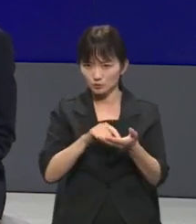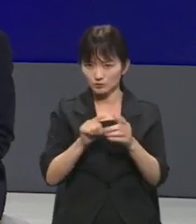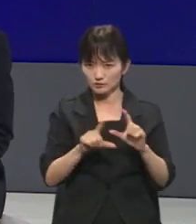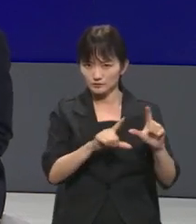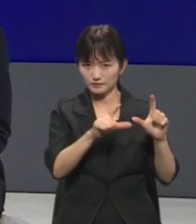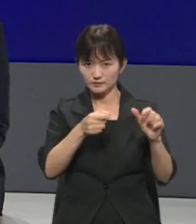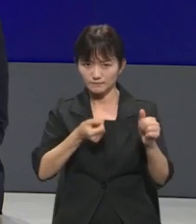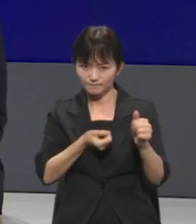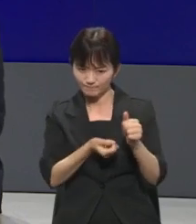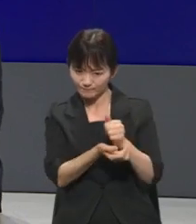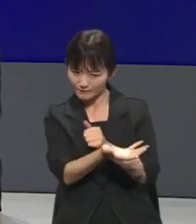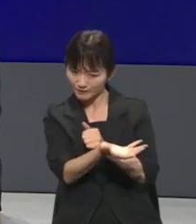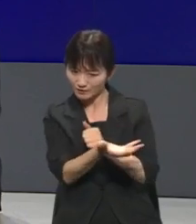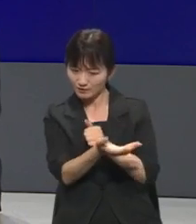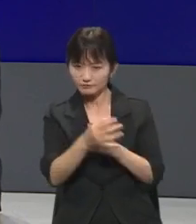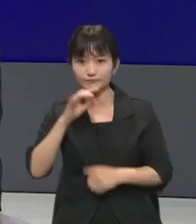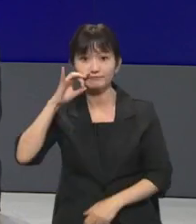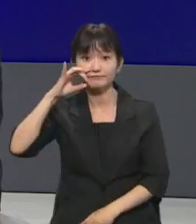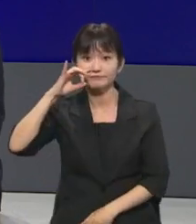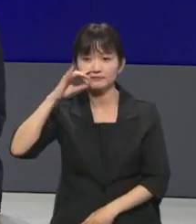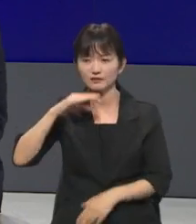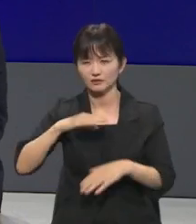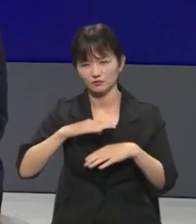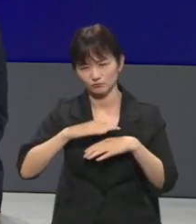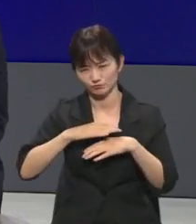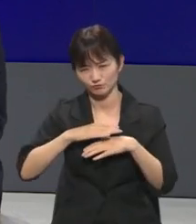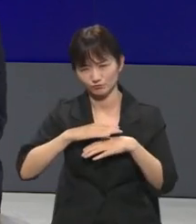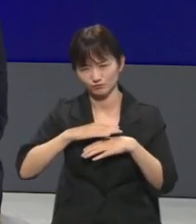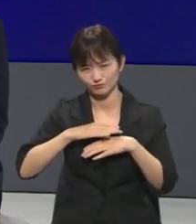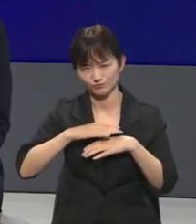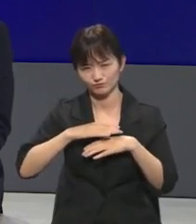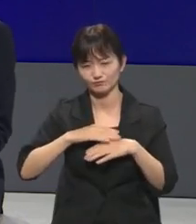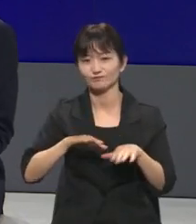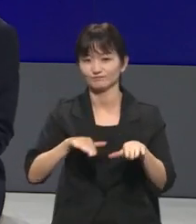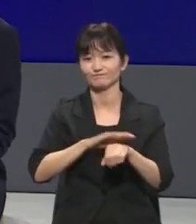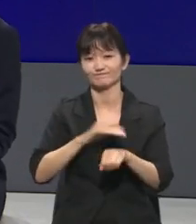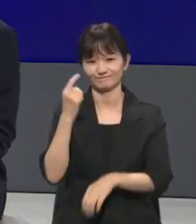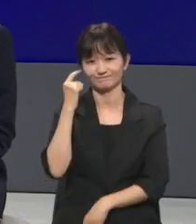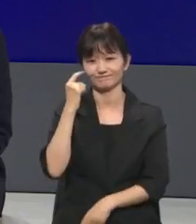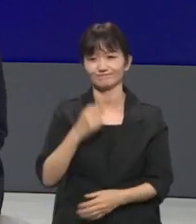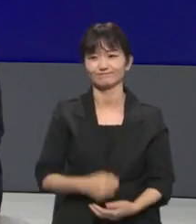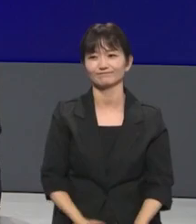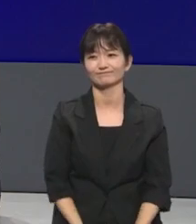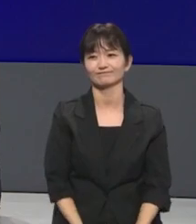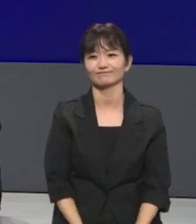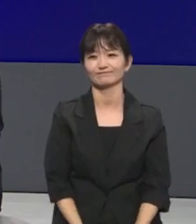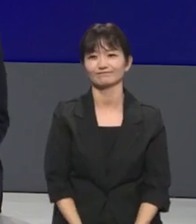영향을 줄 것인가, 이게 좀 궁금하고 두렵기도 합니다. 알겠습니다. 오늘도 잘 들었습니다.